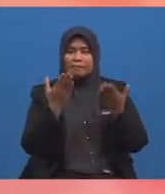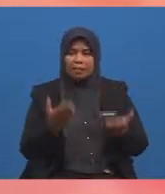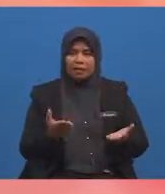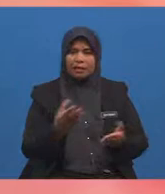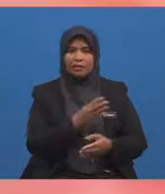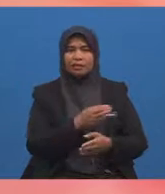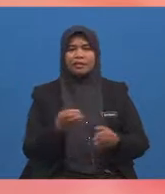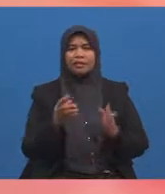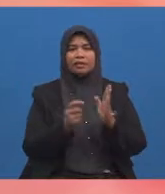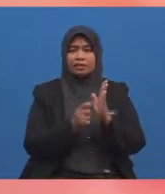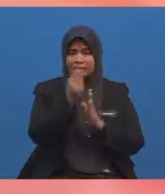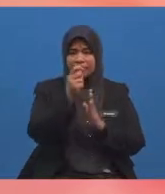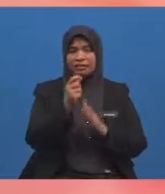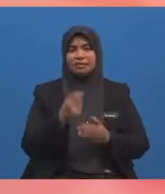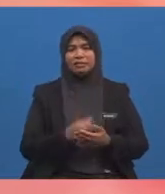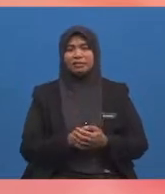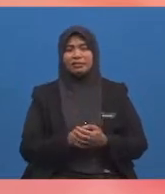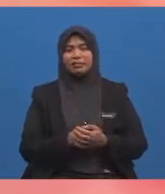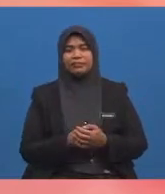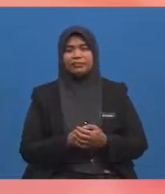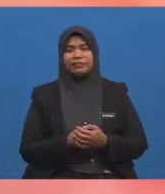berat dan ketinggian.